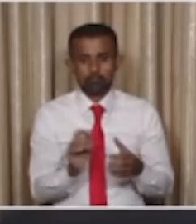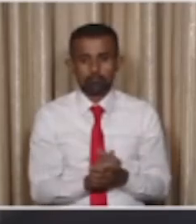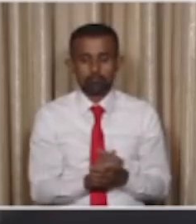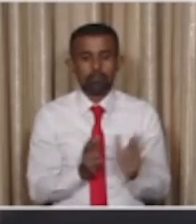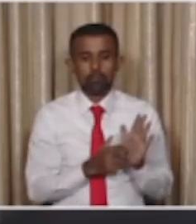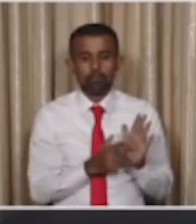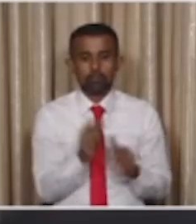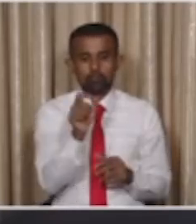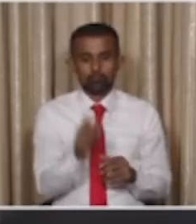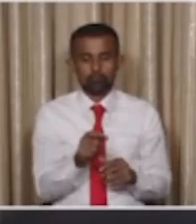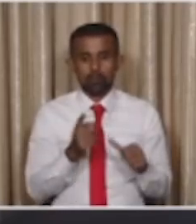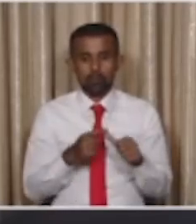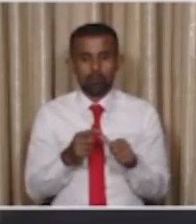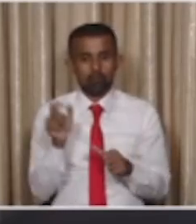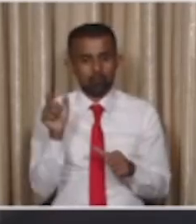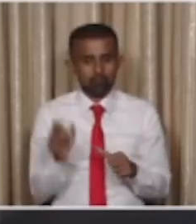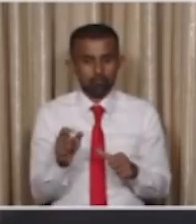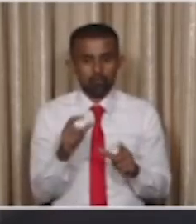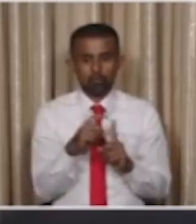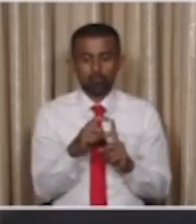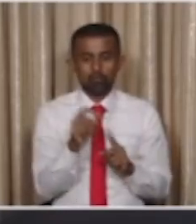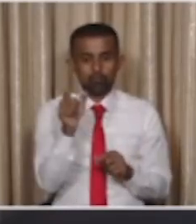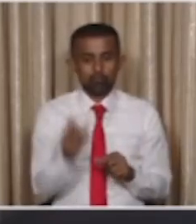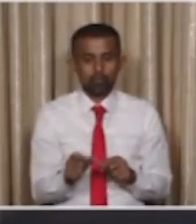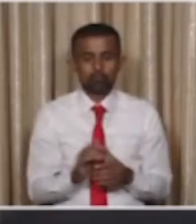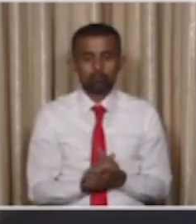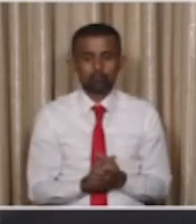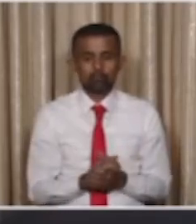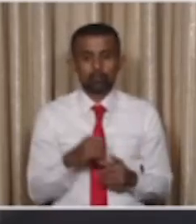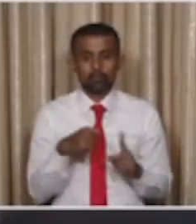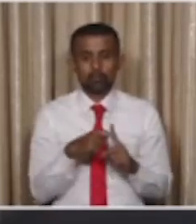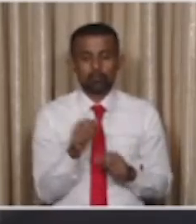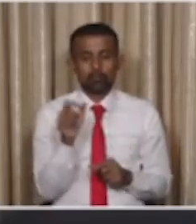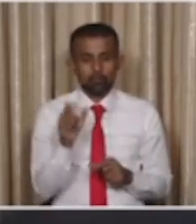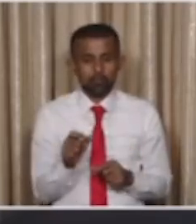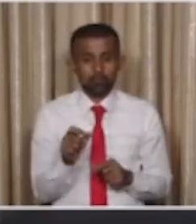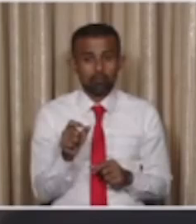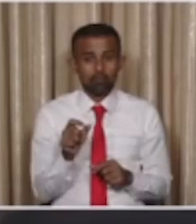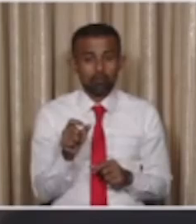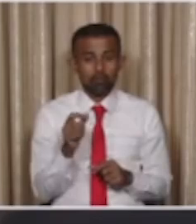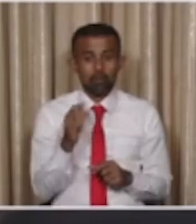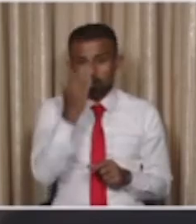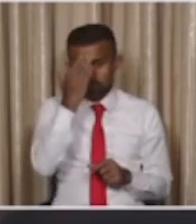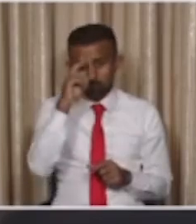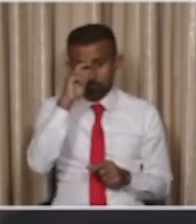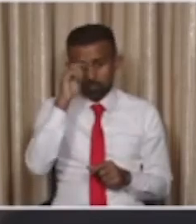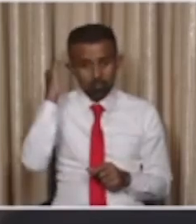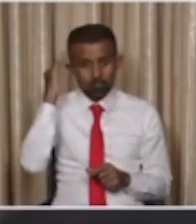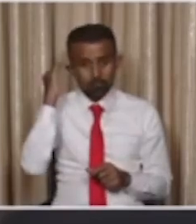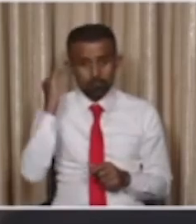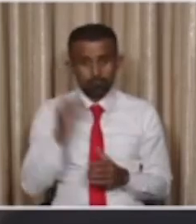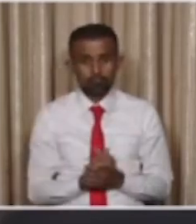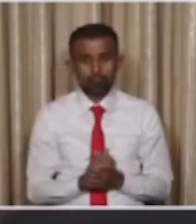නිහාල් ෆොන්සේකා, අනුෂ්ක විජේසිංහ, දුමින්ද හුලංගමුව සහ කේවීසී දිල්රුක්සි කියන මහත්ම මහත්මෙන්